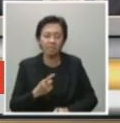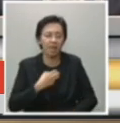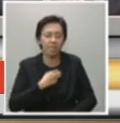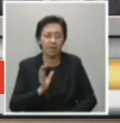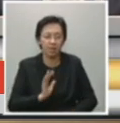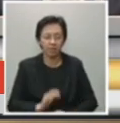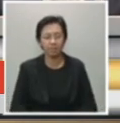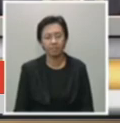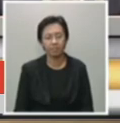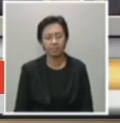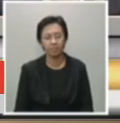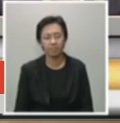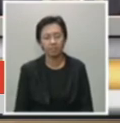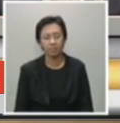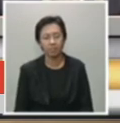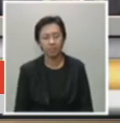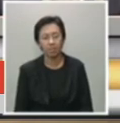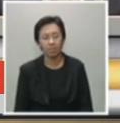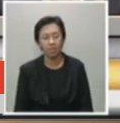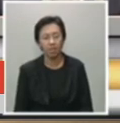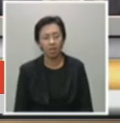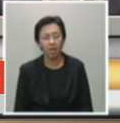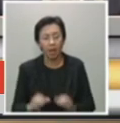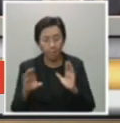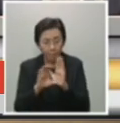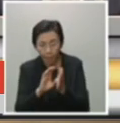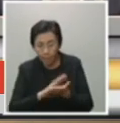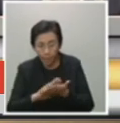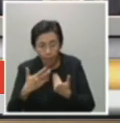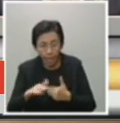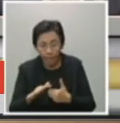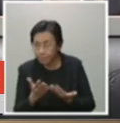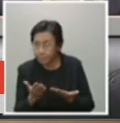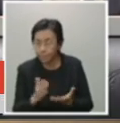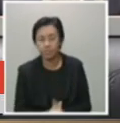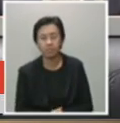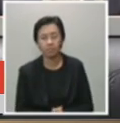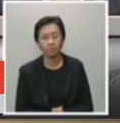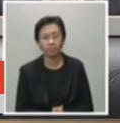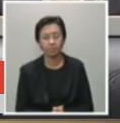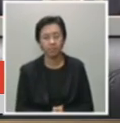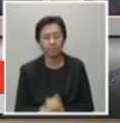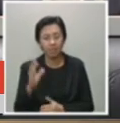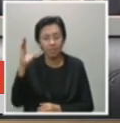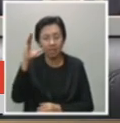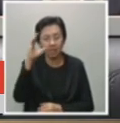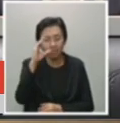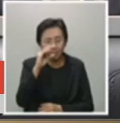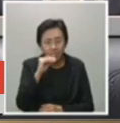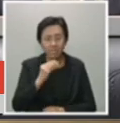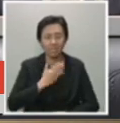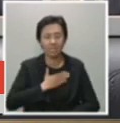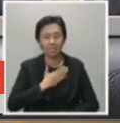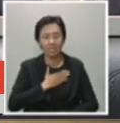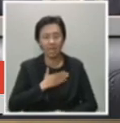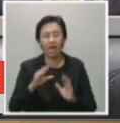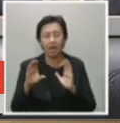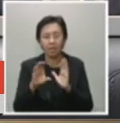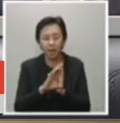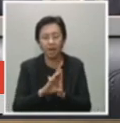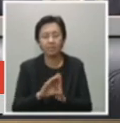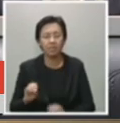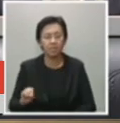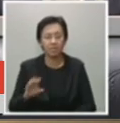ยไม่ทราบว่าฝ่ายโสดนั้นได้เตรียมภาพไว้หรือเปล่าความจริงแล้วดึกๆอย่างนี้ดิฉันก็มีภาพที่อยากจะนำ